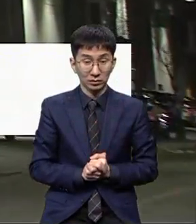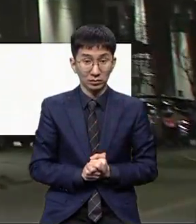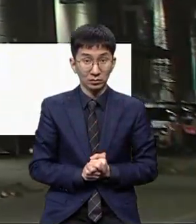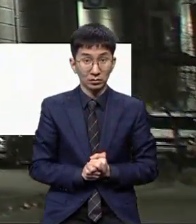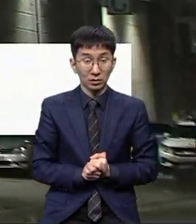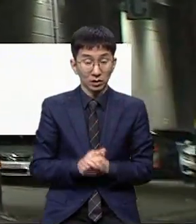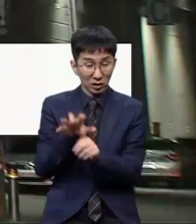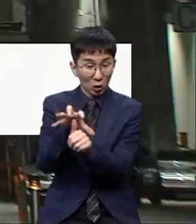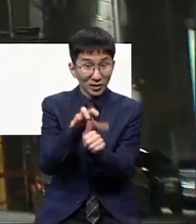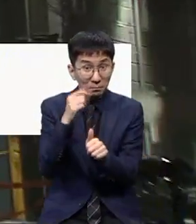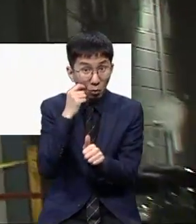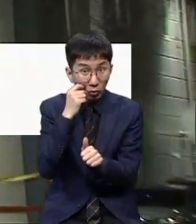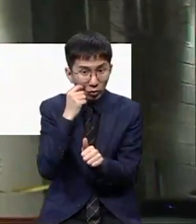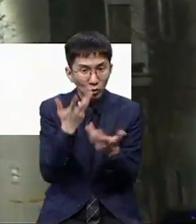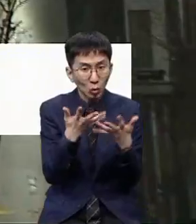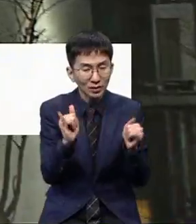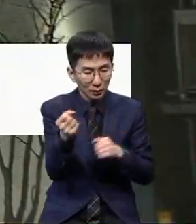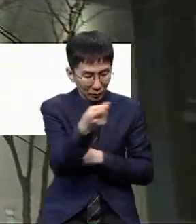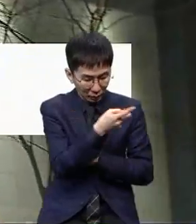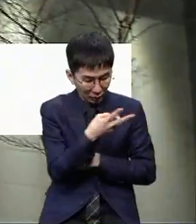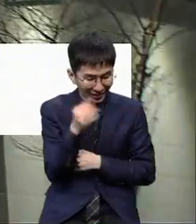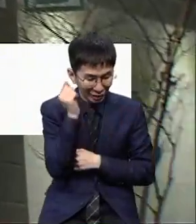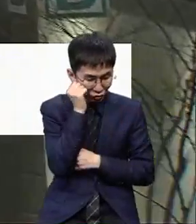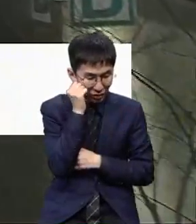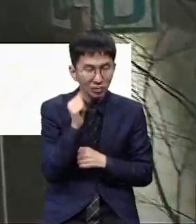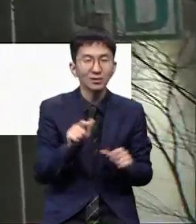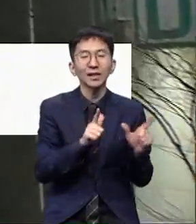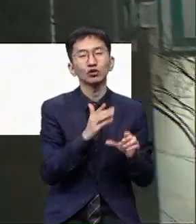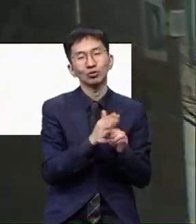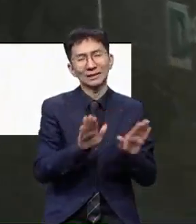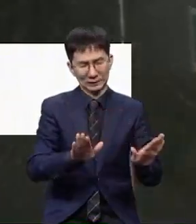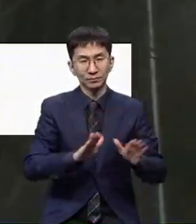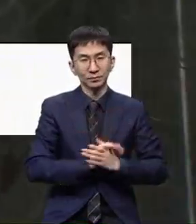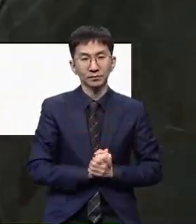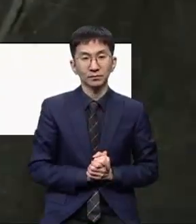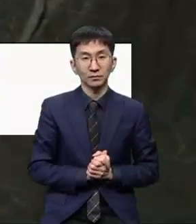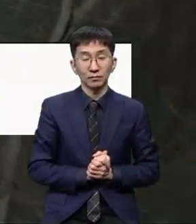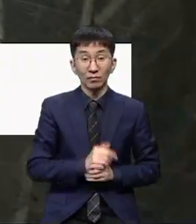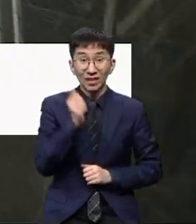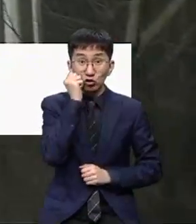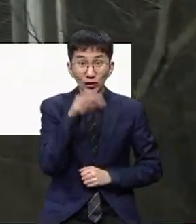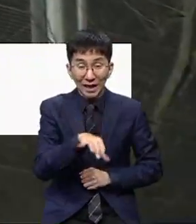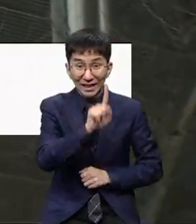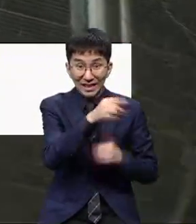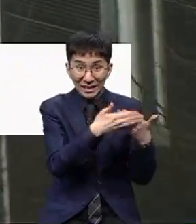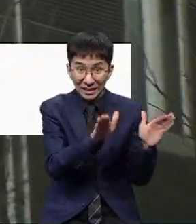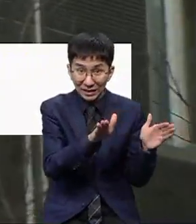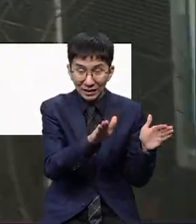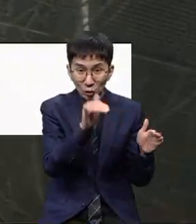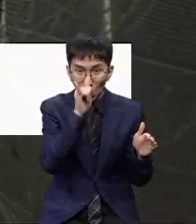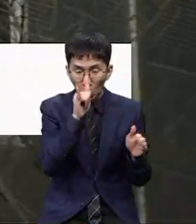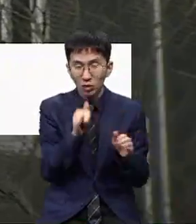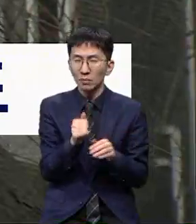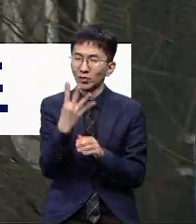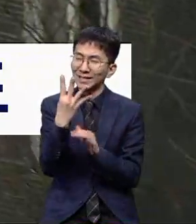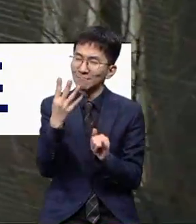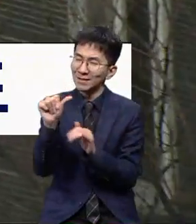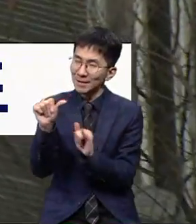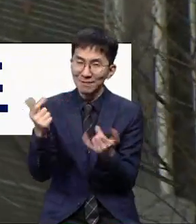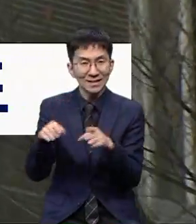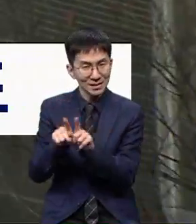못한 노동자 일부가 지금도 기숙사에 머물고 있는 걸로 알려졌습니다. 기숙사는 1인실부터 많게는 너댓 명이 함께